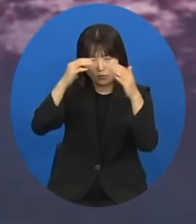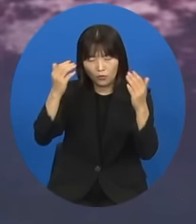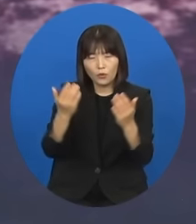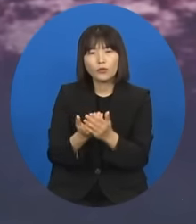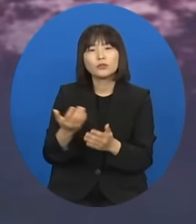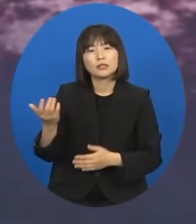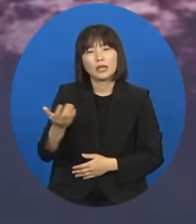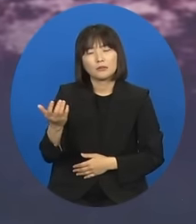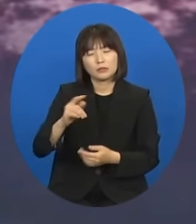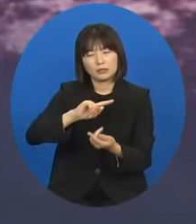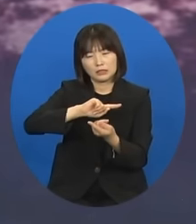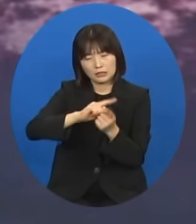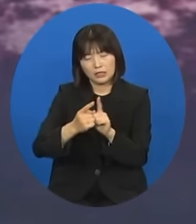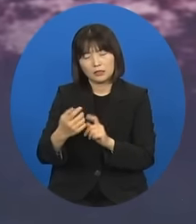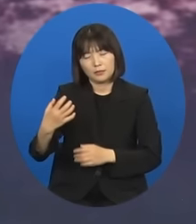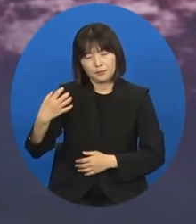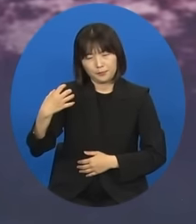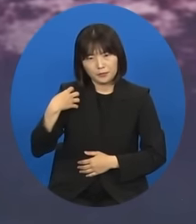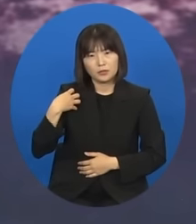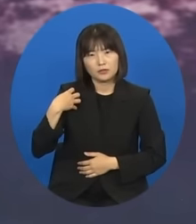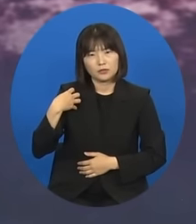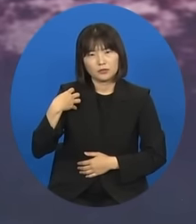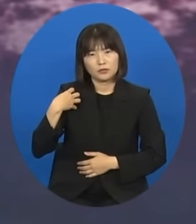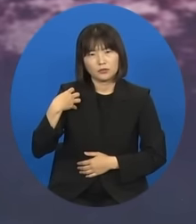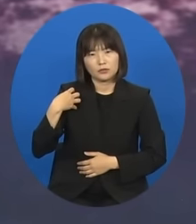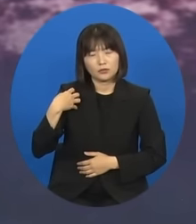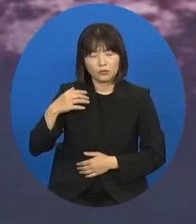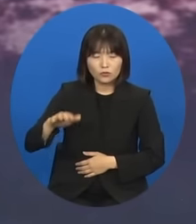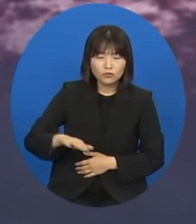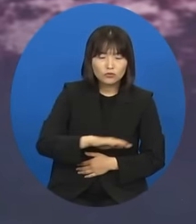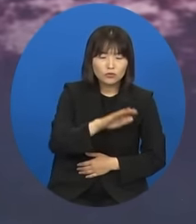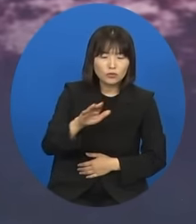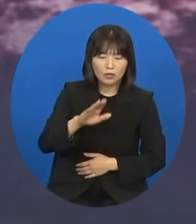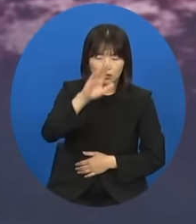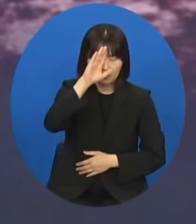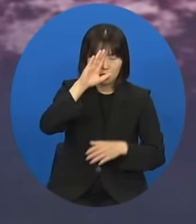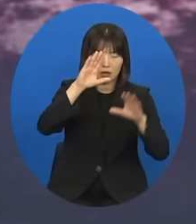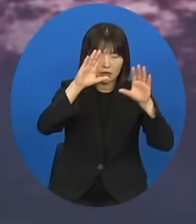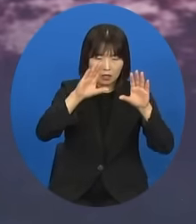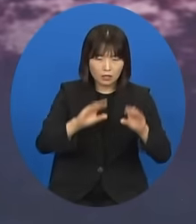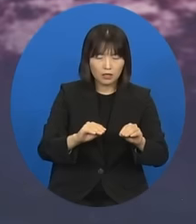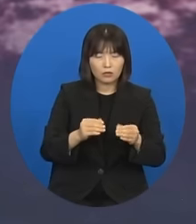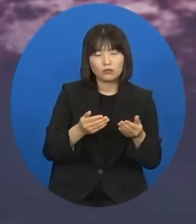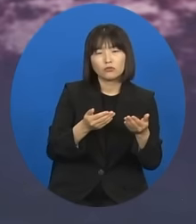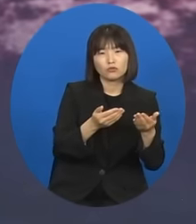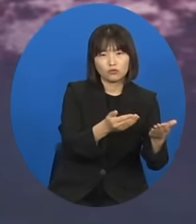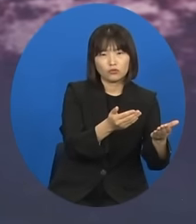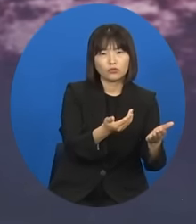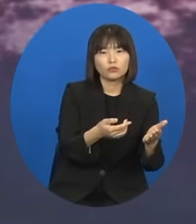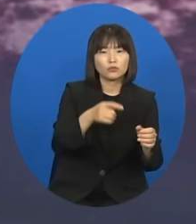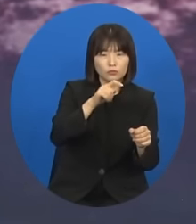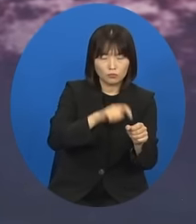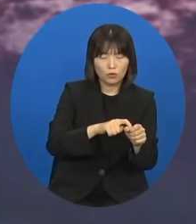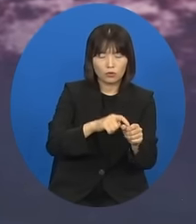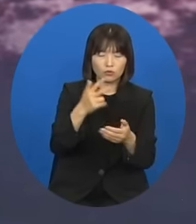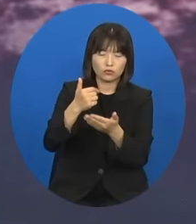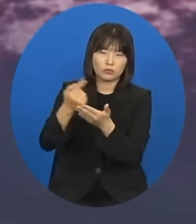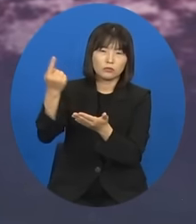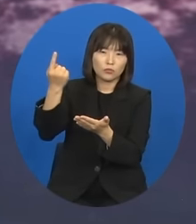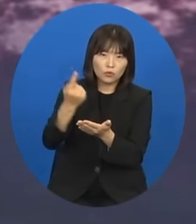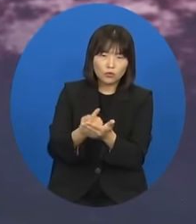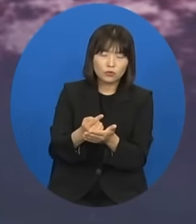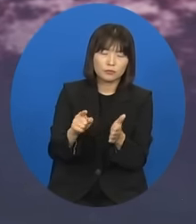아픔을 대신 다 받으시고 우리에게는 나음이 되게 하시려고 주님이 오신 줄로 믿으시기를